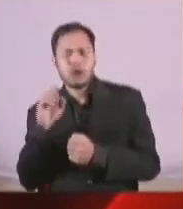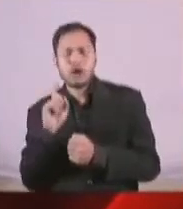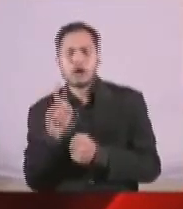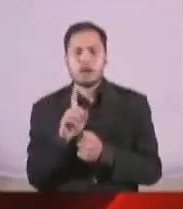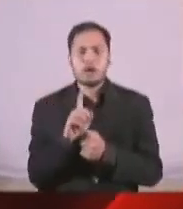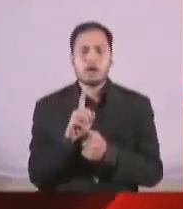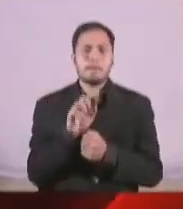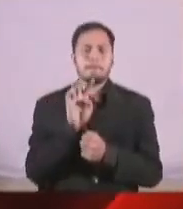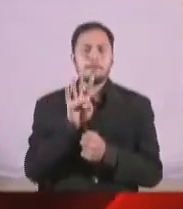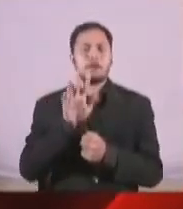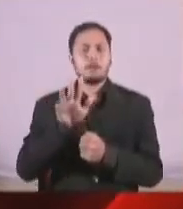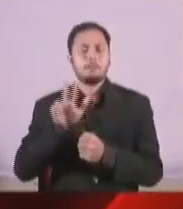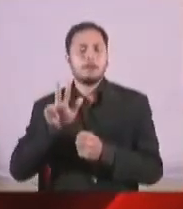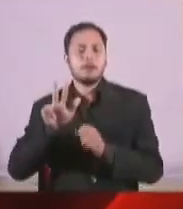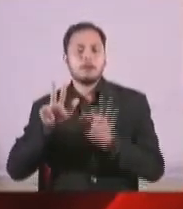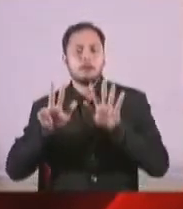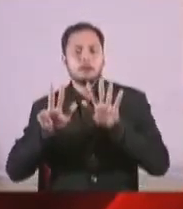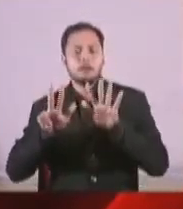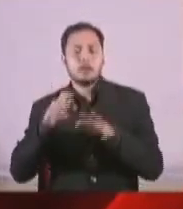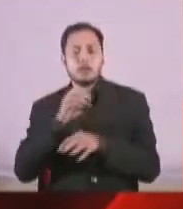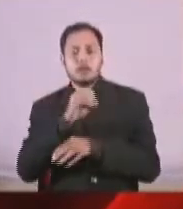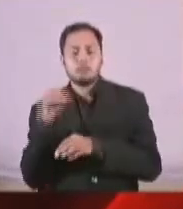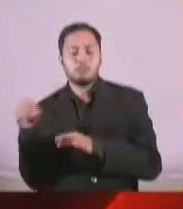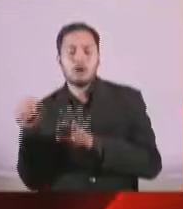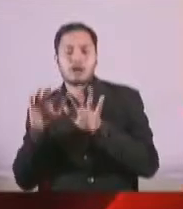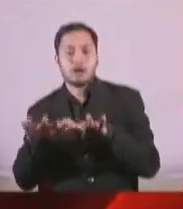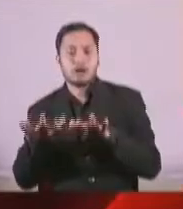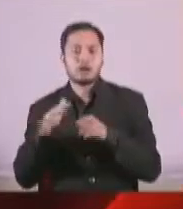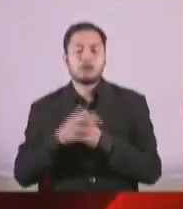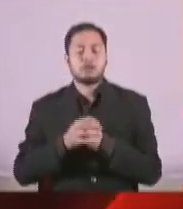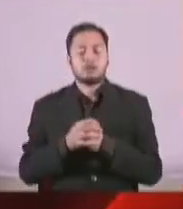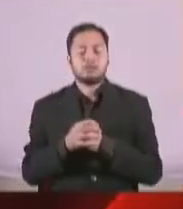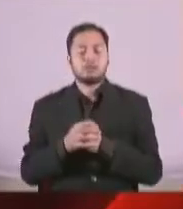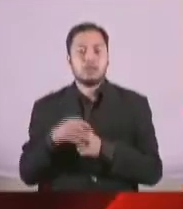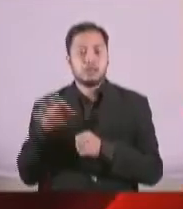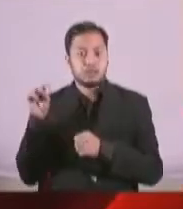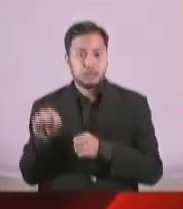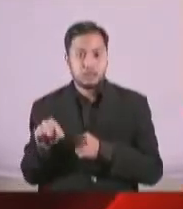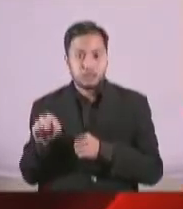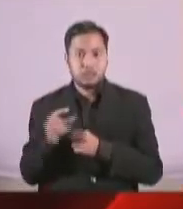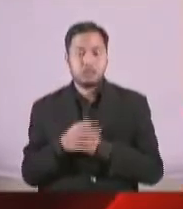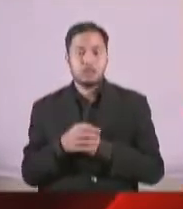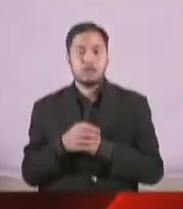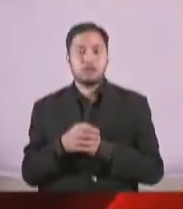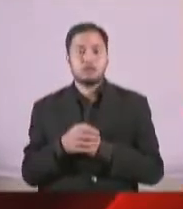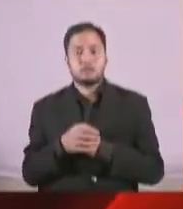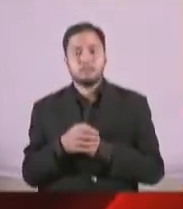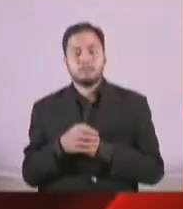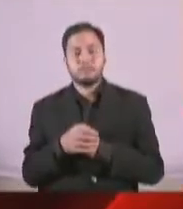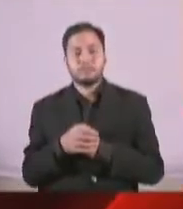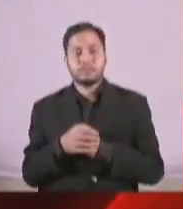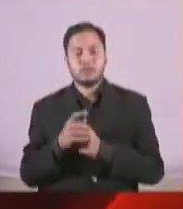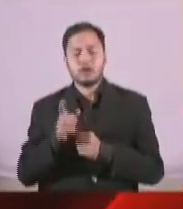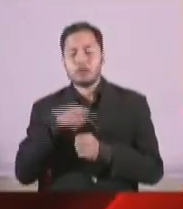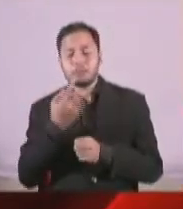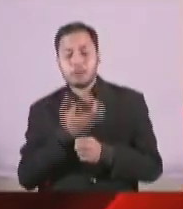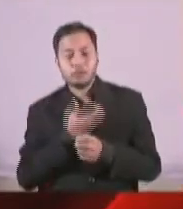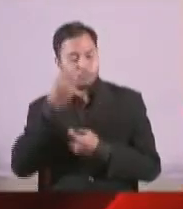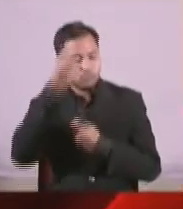bulan dikutip. Nah ini, hal ini yang ingin kami sampaikan, kalau kami menjadi gubernur dan wakil